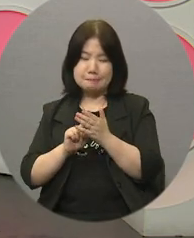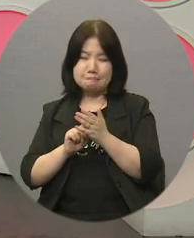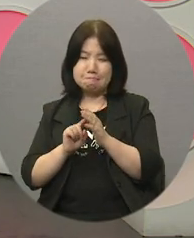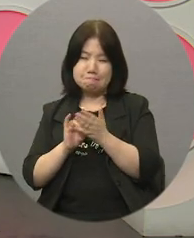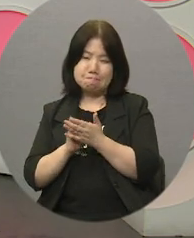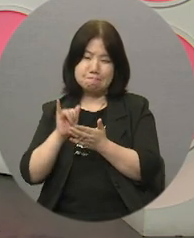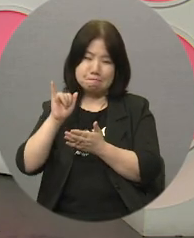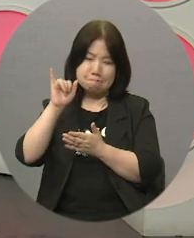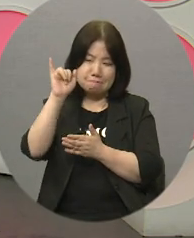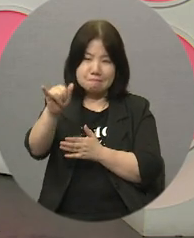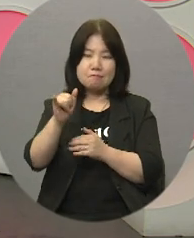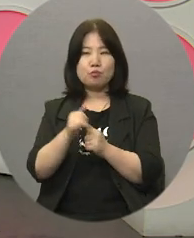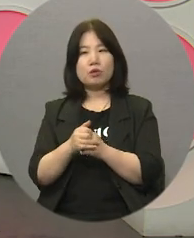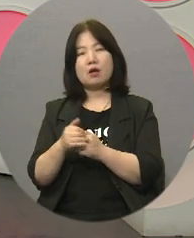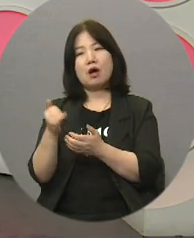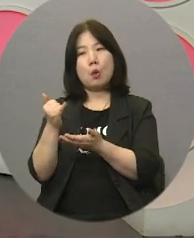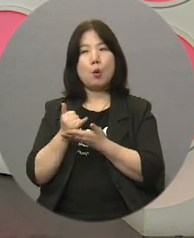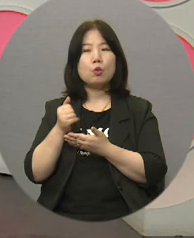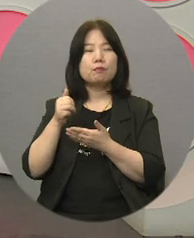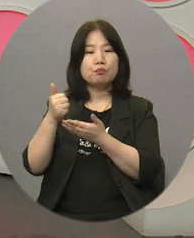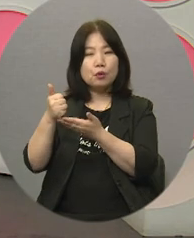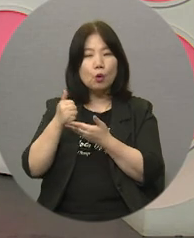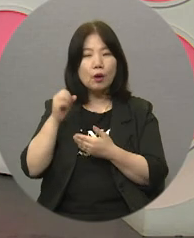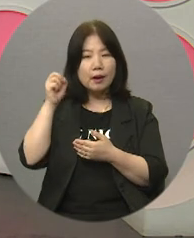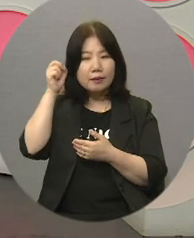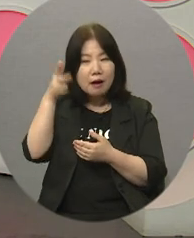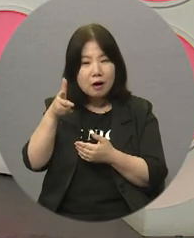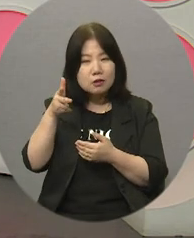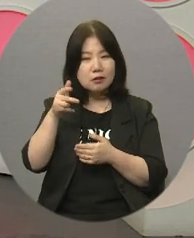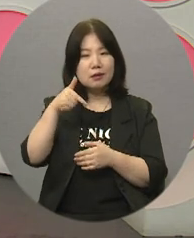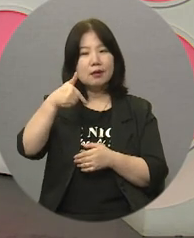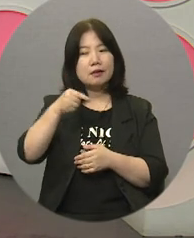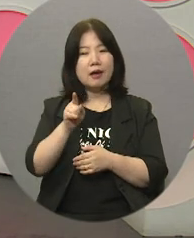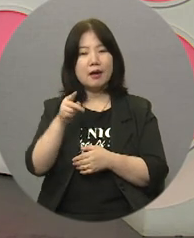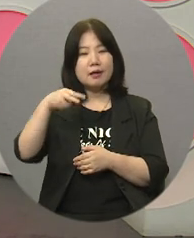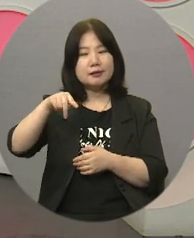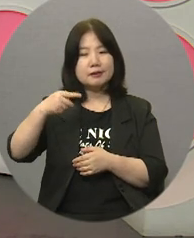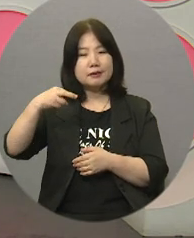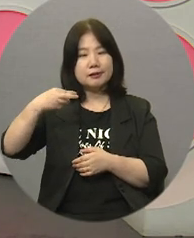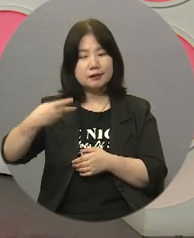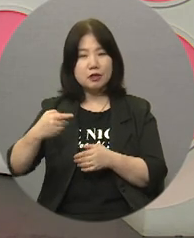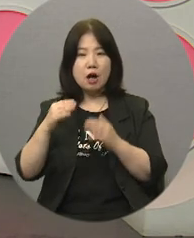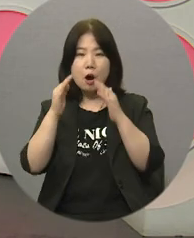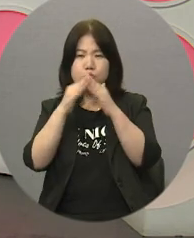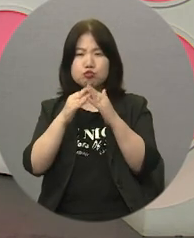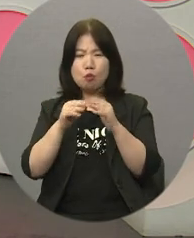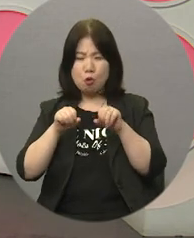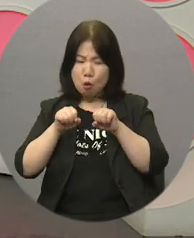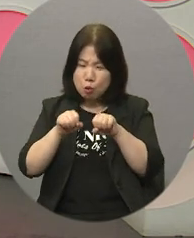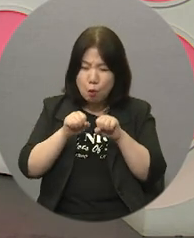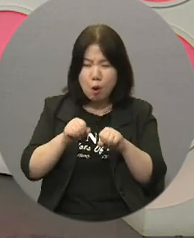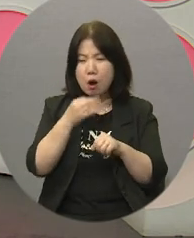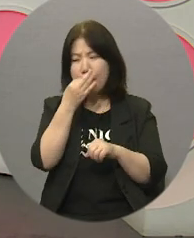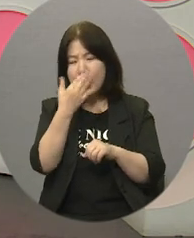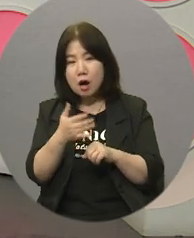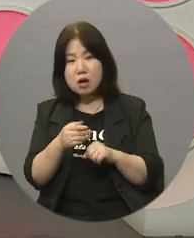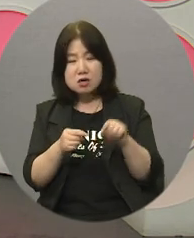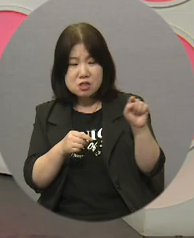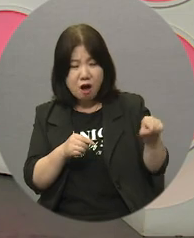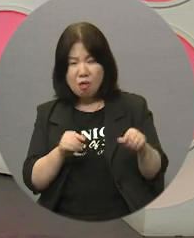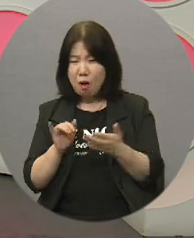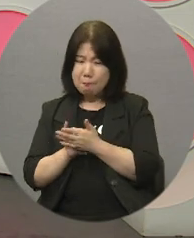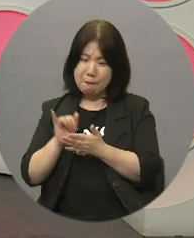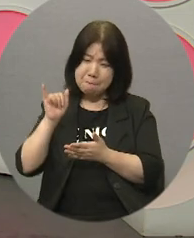게스트하우스도 일이 많죠. 그런 데는 또 어? 청소도 해야 되지. 뭐 일 되게 많을 거라고. 그 엄마는 그치. 넌